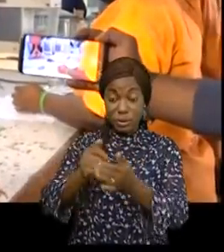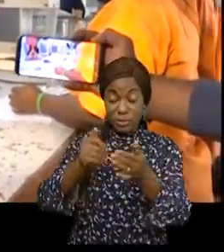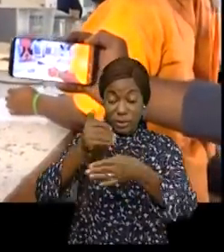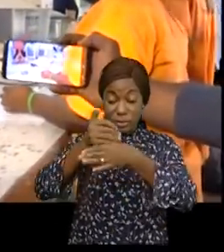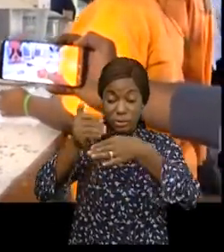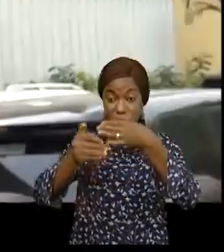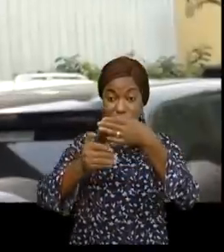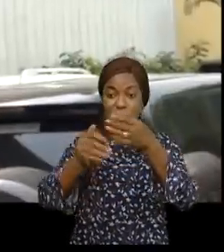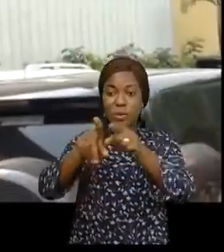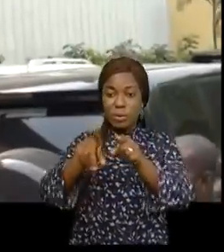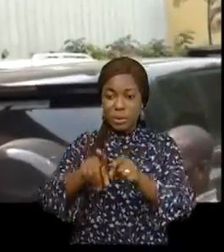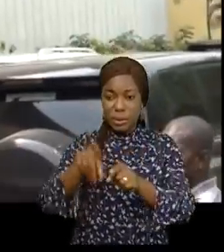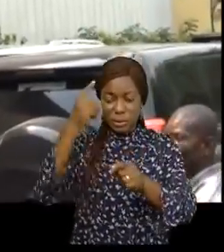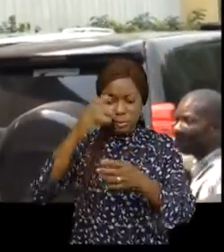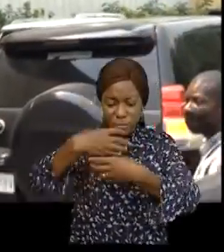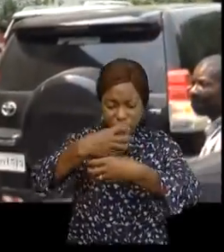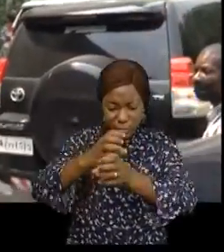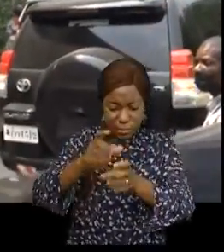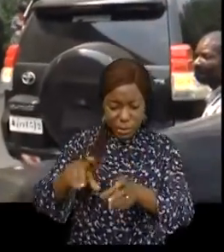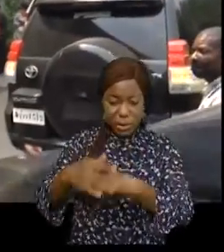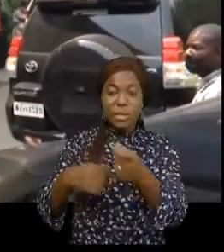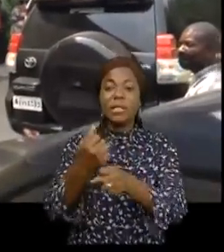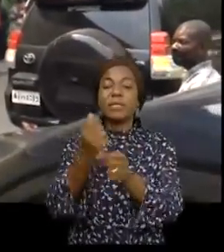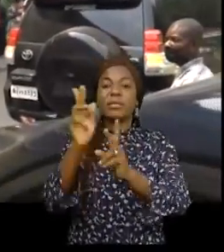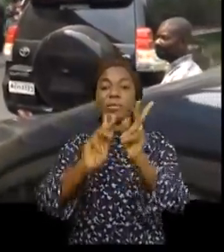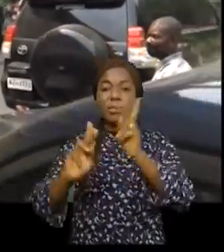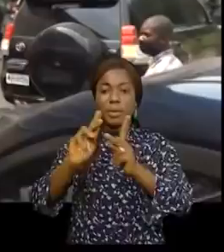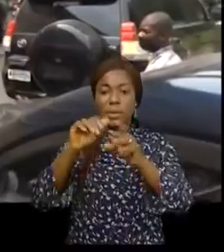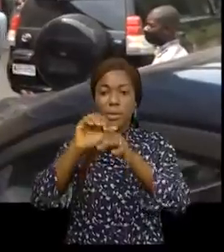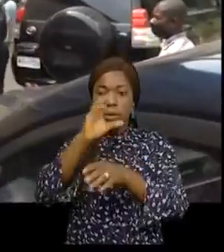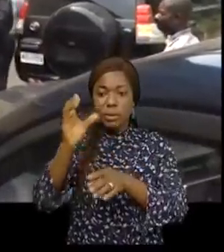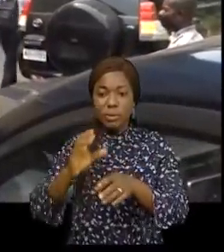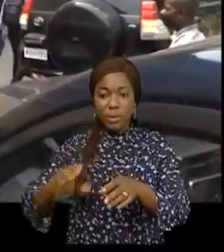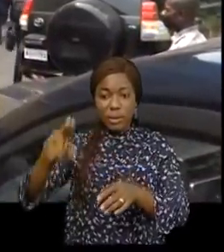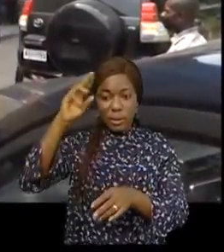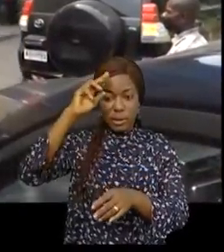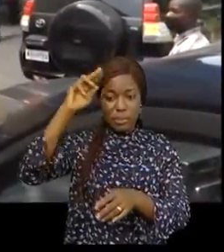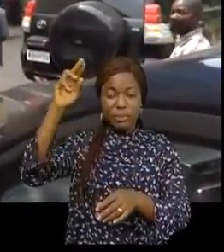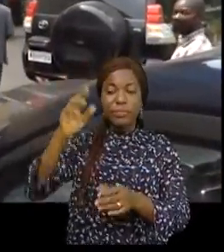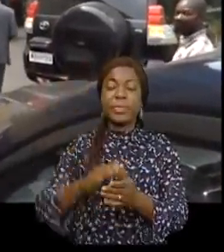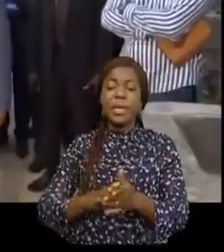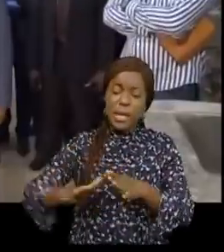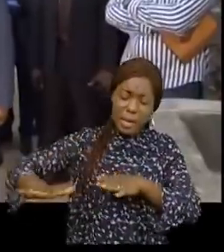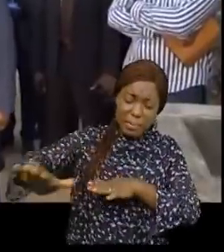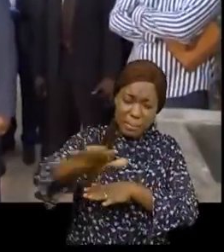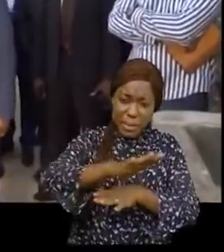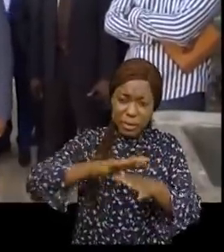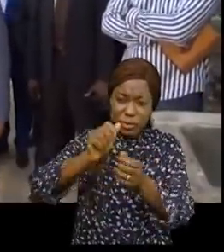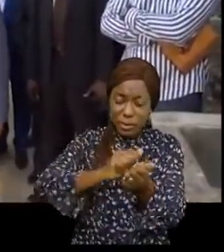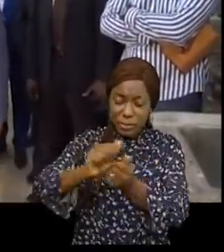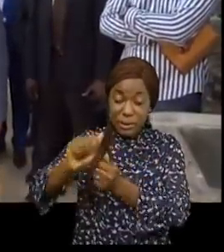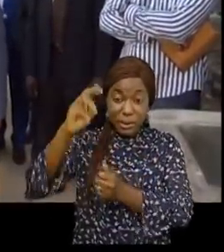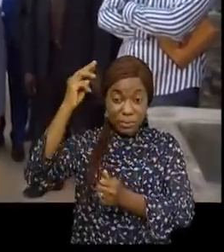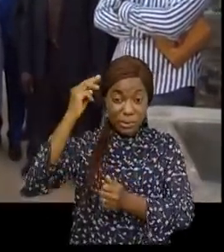infrastructures et le laboratoire national des travaux publics dans la commune de Lagombe. Partout où il est passé, le